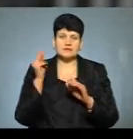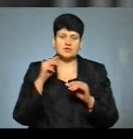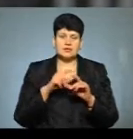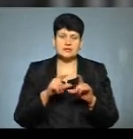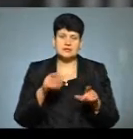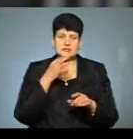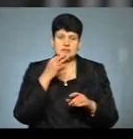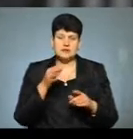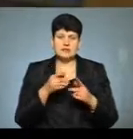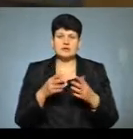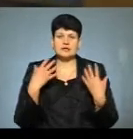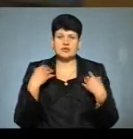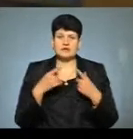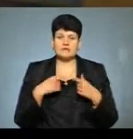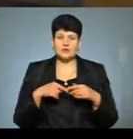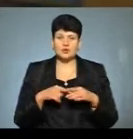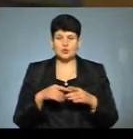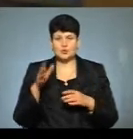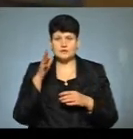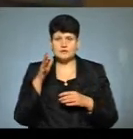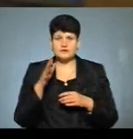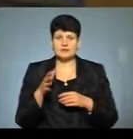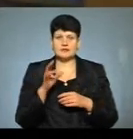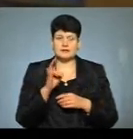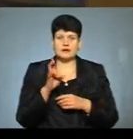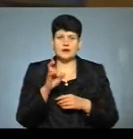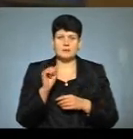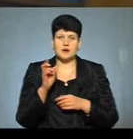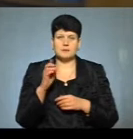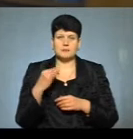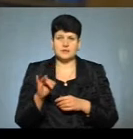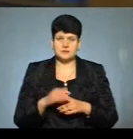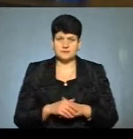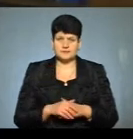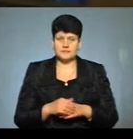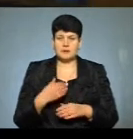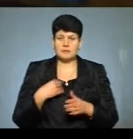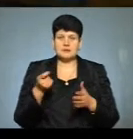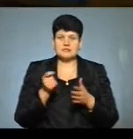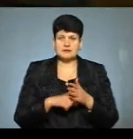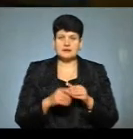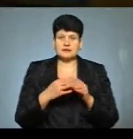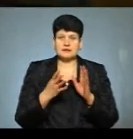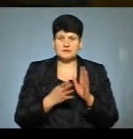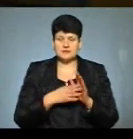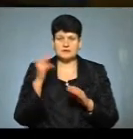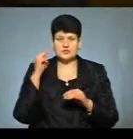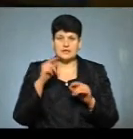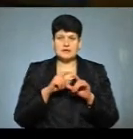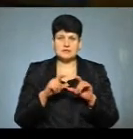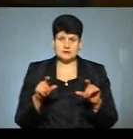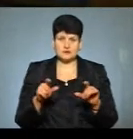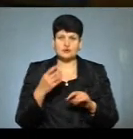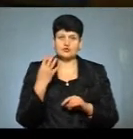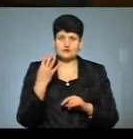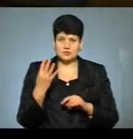начальниця відділу освіти Бережанської райдержадміністрації Наталя Бабій. Ми закрили 19 навчальних закладів,